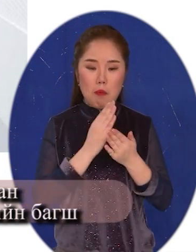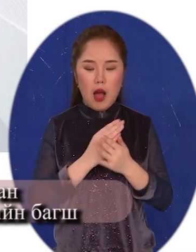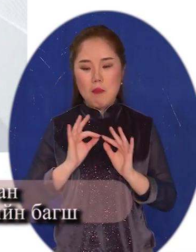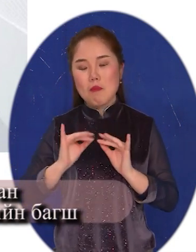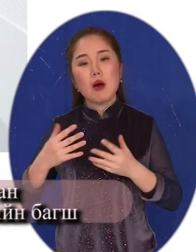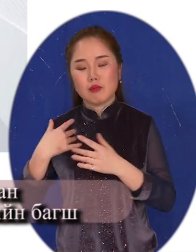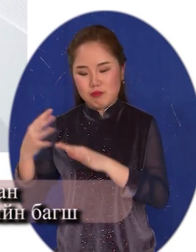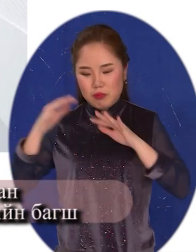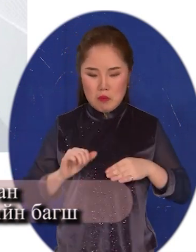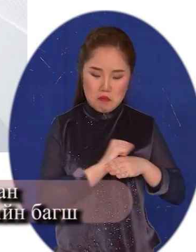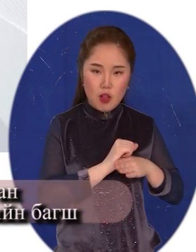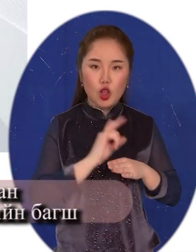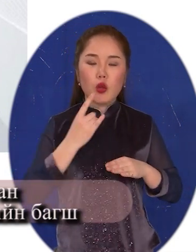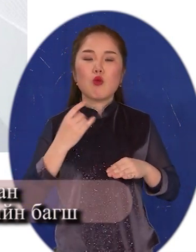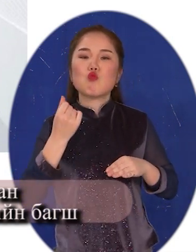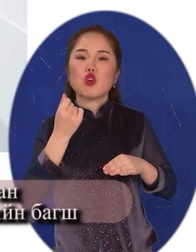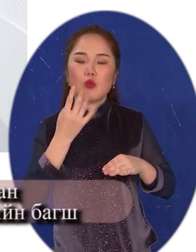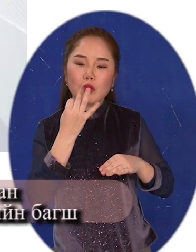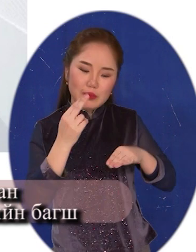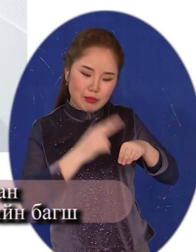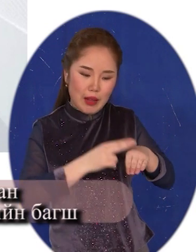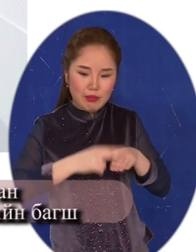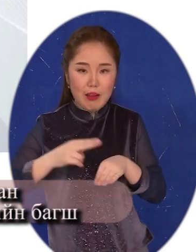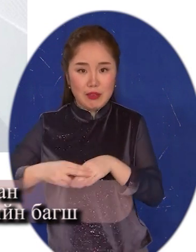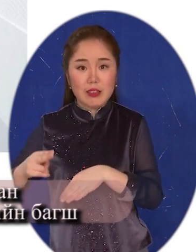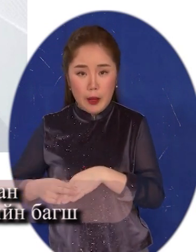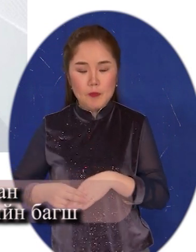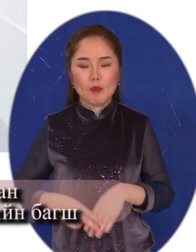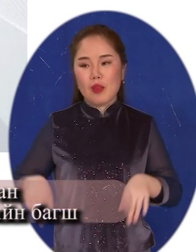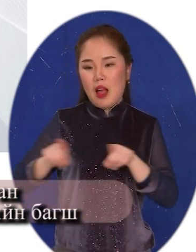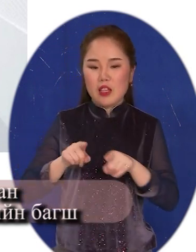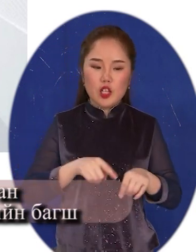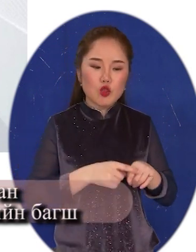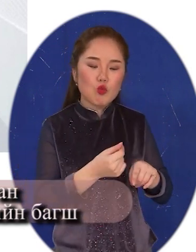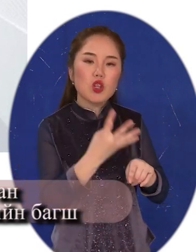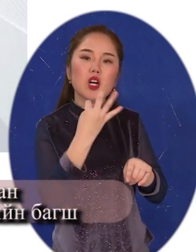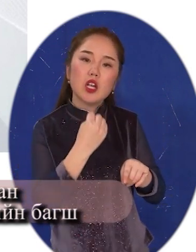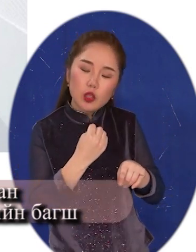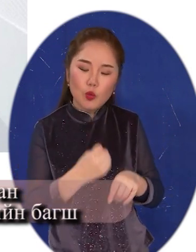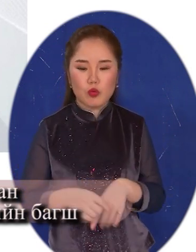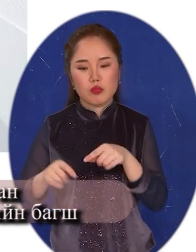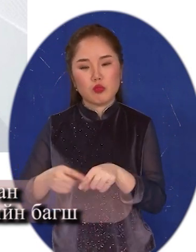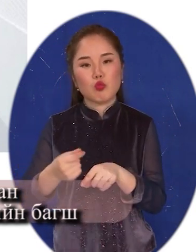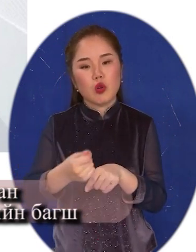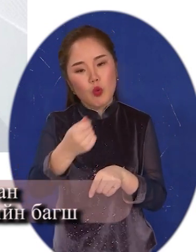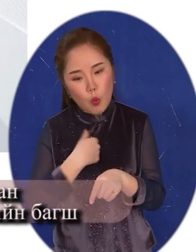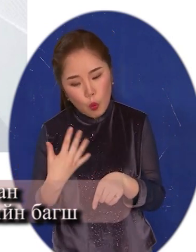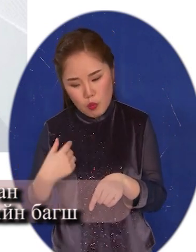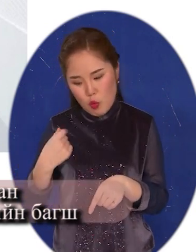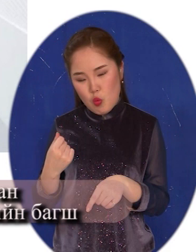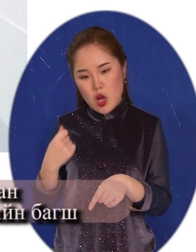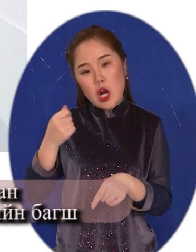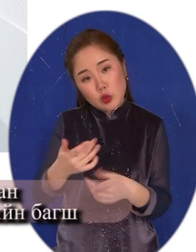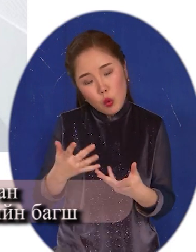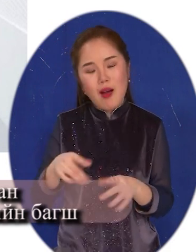ойнауға болады екен. Ол үшін үйдегі ойыншықтарға баға белгіліп, мына екеуін алсам, неше төгірік төлеймін, менде неше төгірік